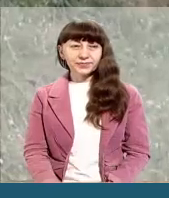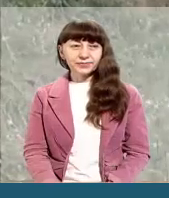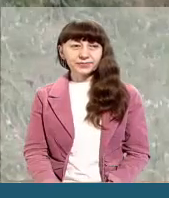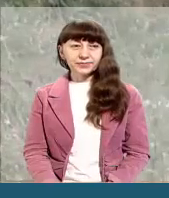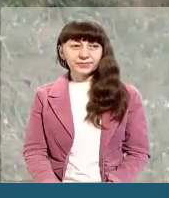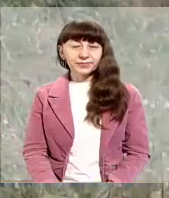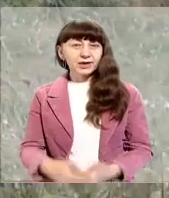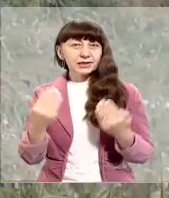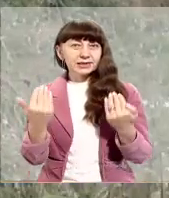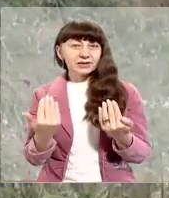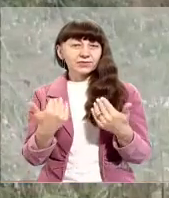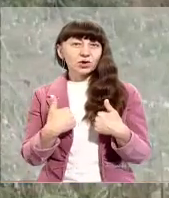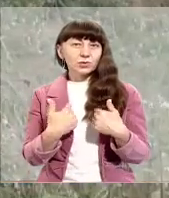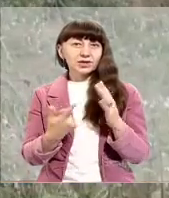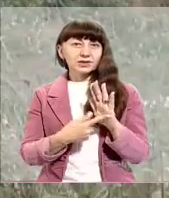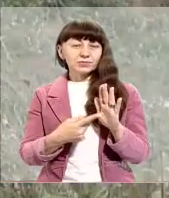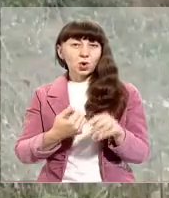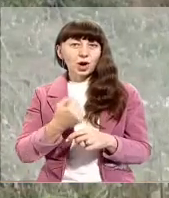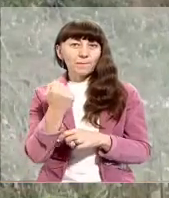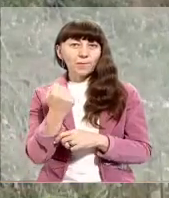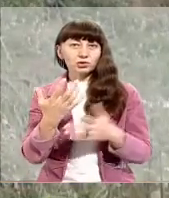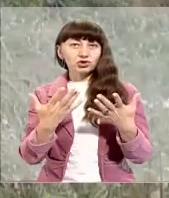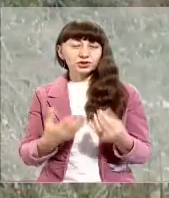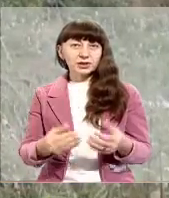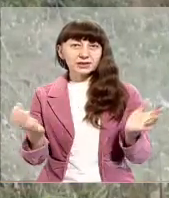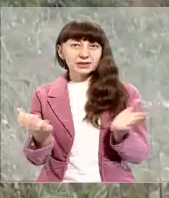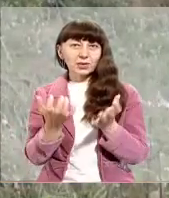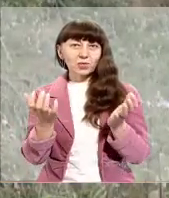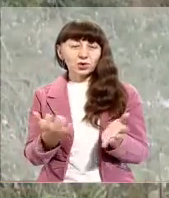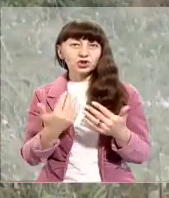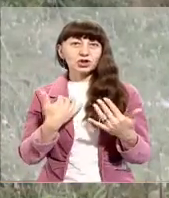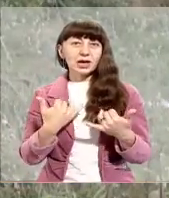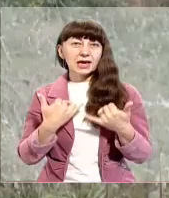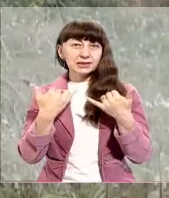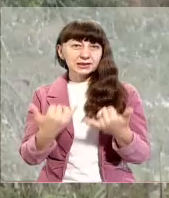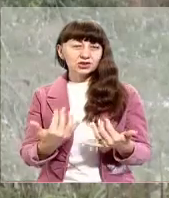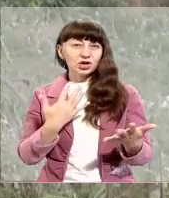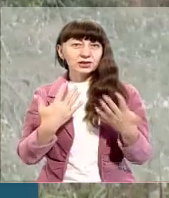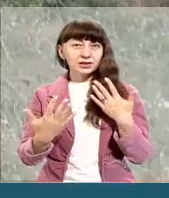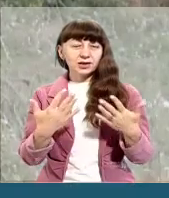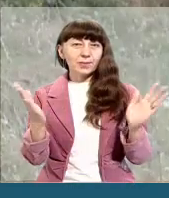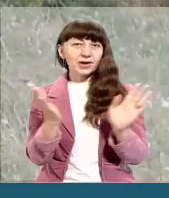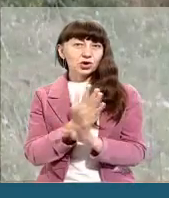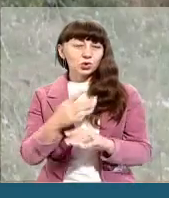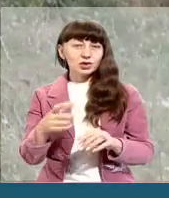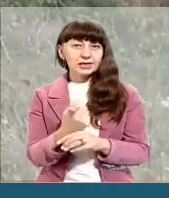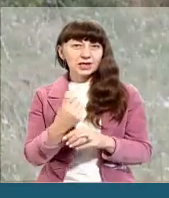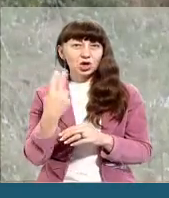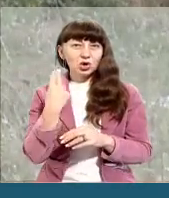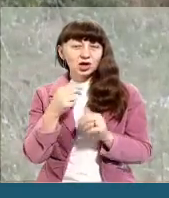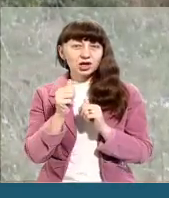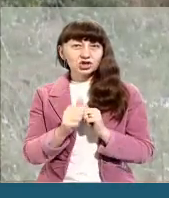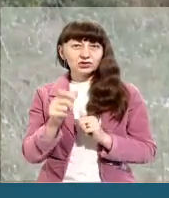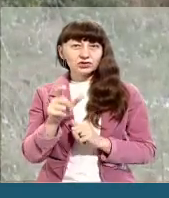«Жасыл-Ель». Сегодня у меня 7-й рабочий день. Считаю, что заботиться и бережно относиться к природе – это наша обязанность. Приятно и